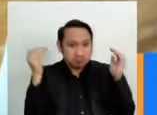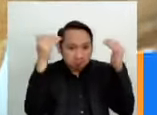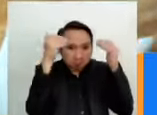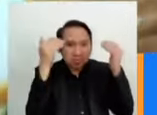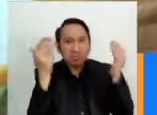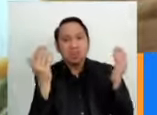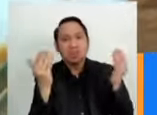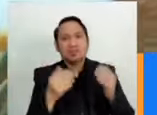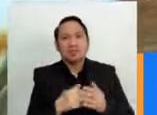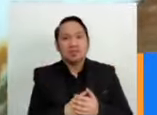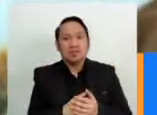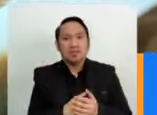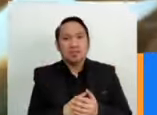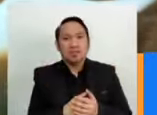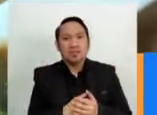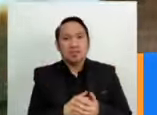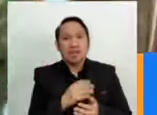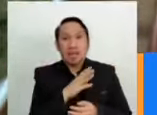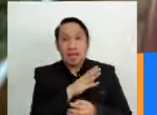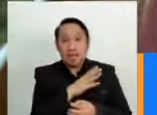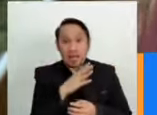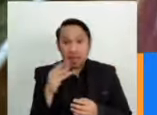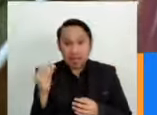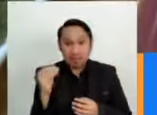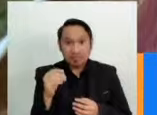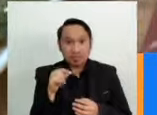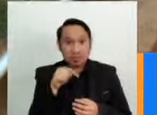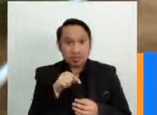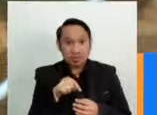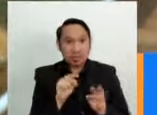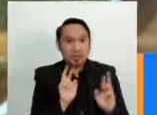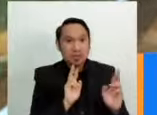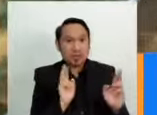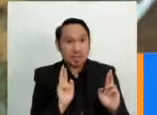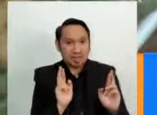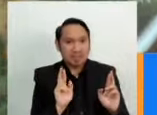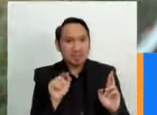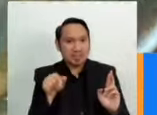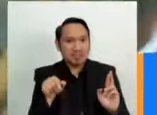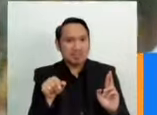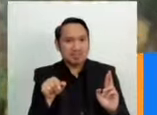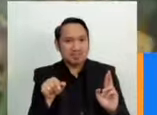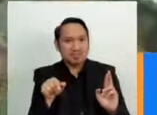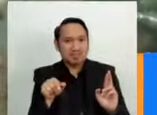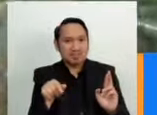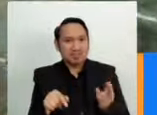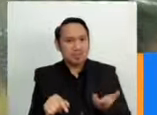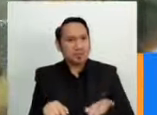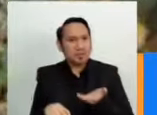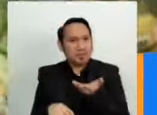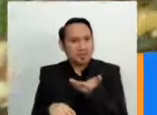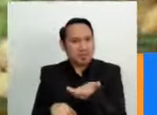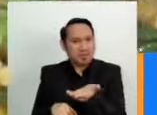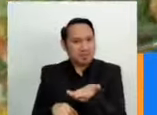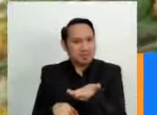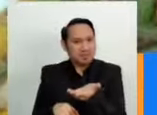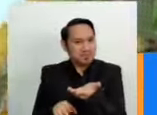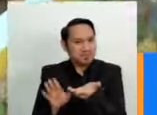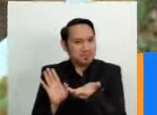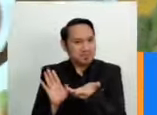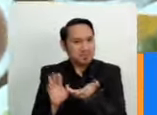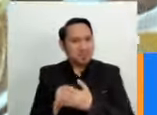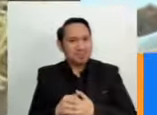Syempre, dapat yan. Ready natin dun sa ating explorer this morning. Ah, ito na nga. Akala mo, ready ng kalamnan ko